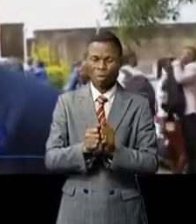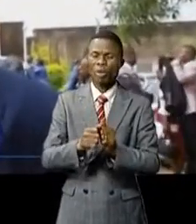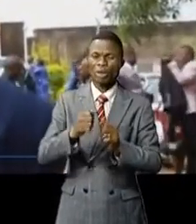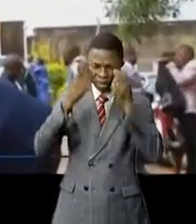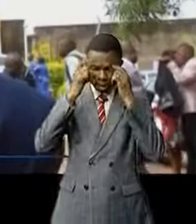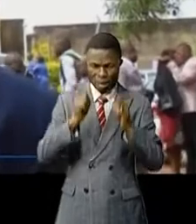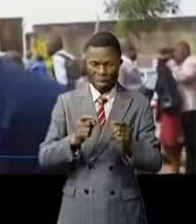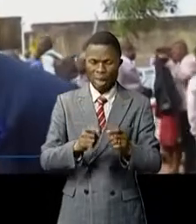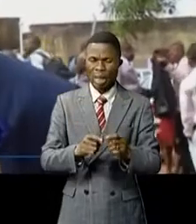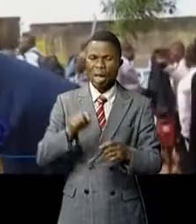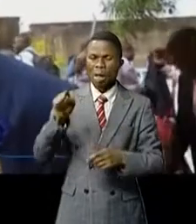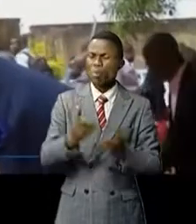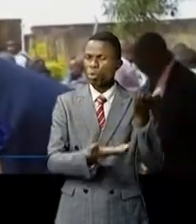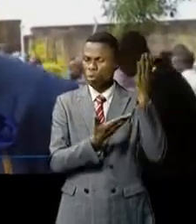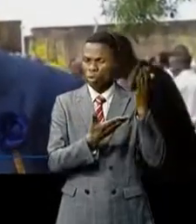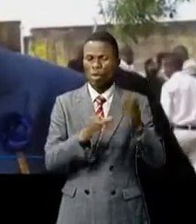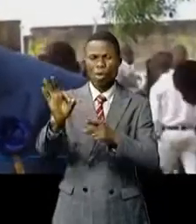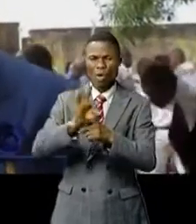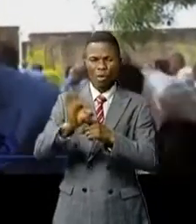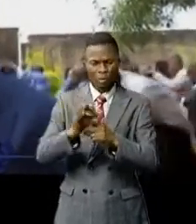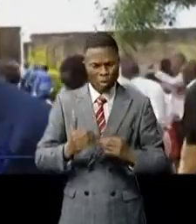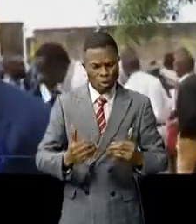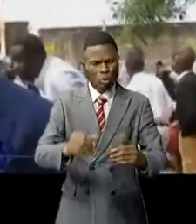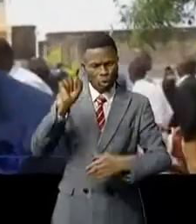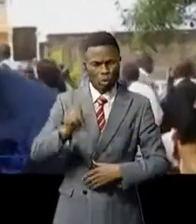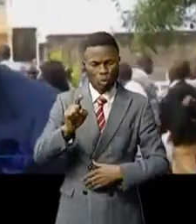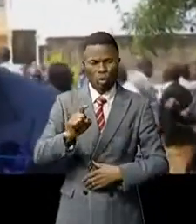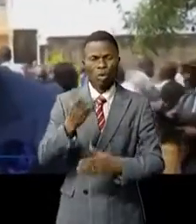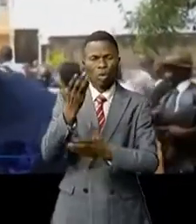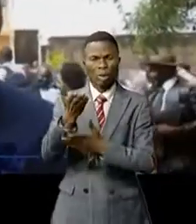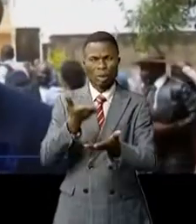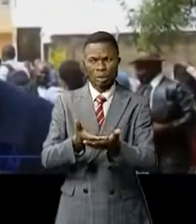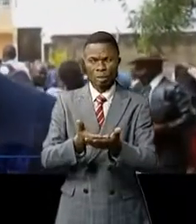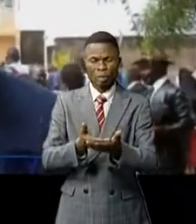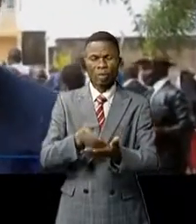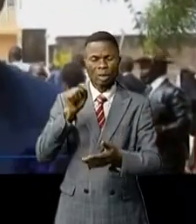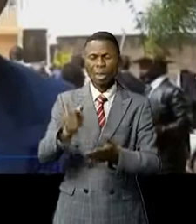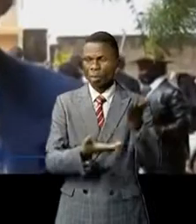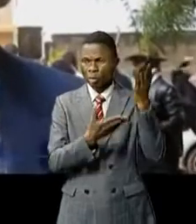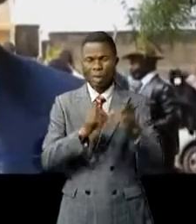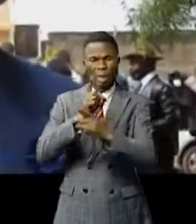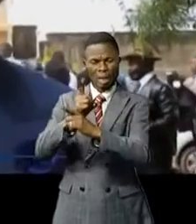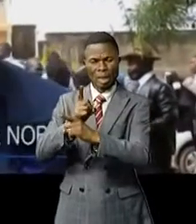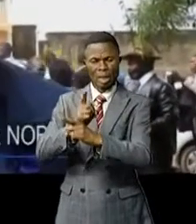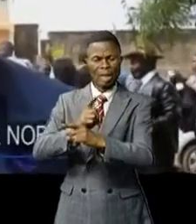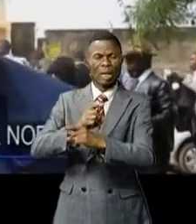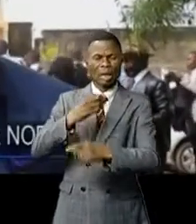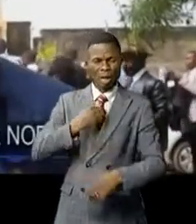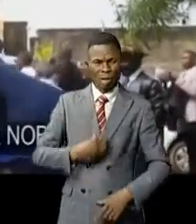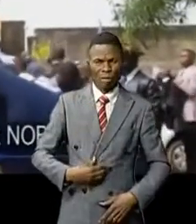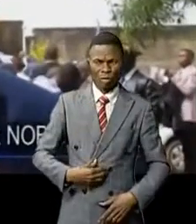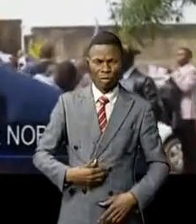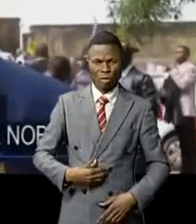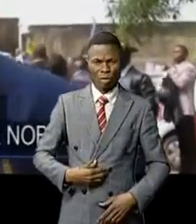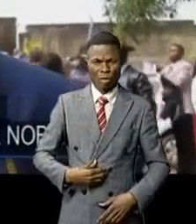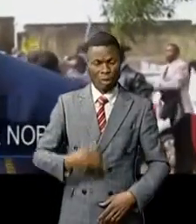grande priorité, c'est un problème de formation continue, comme ça a été dit. La grande priorité, c'est la défense des avocats. Je crois que